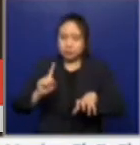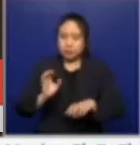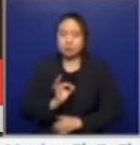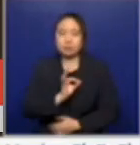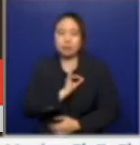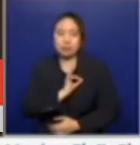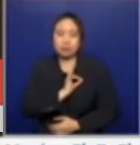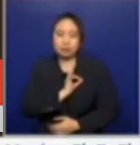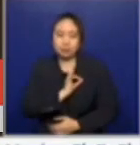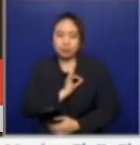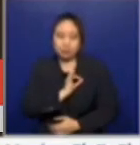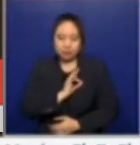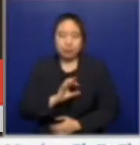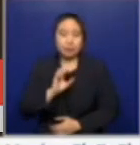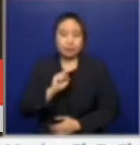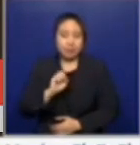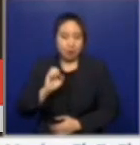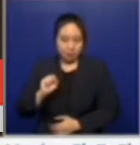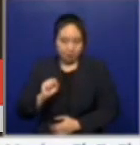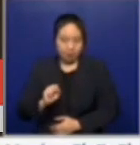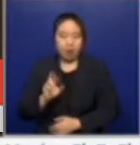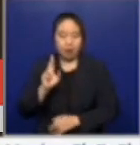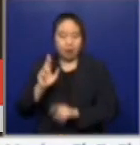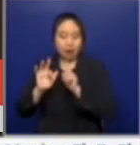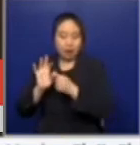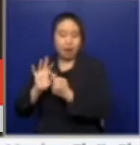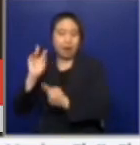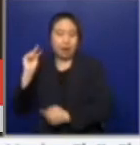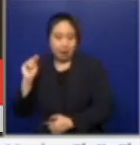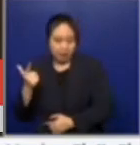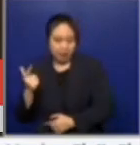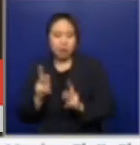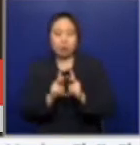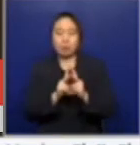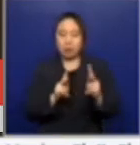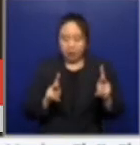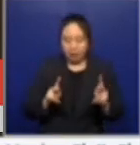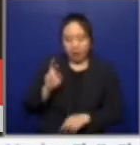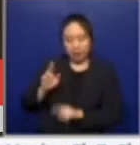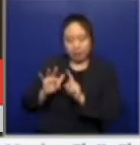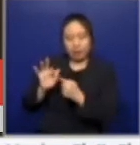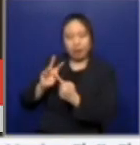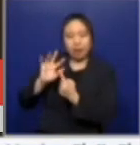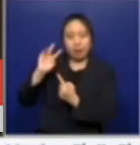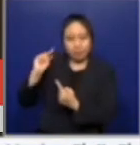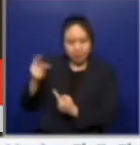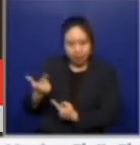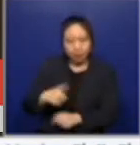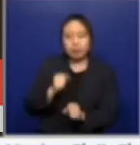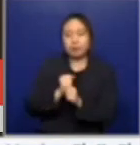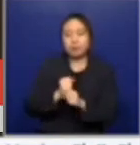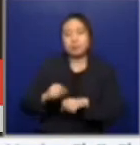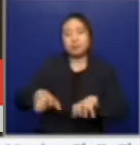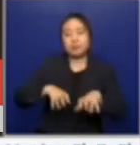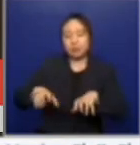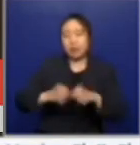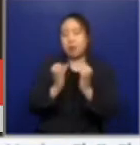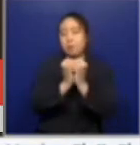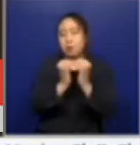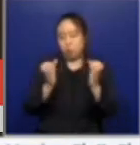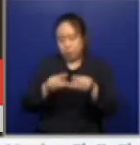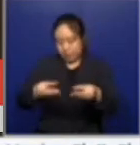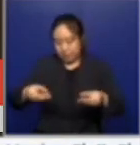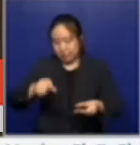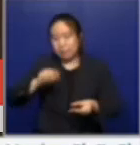สภาร่างรัฐธรรมนูญและคณะกรรมการยกร่างรัฐธรรมนูญเพื่อดำเนินการจัดทำรัฐธรรมนูญฉบับใ